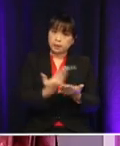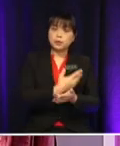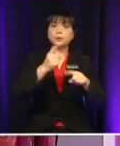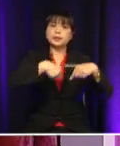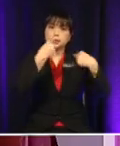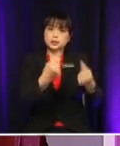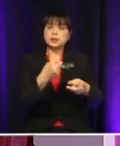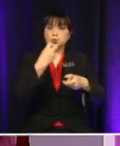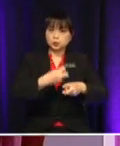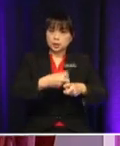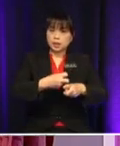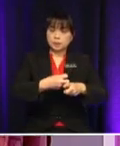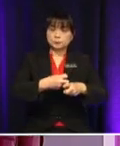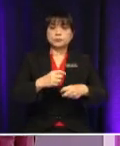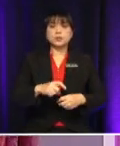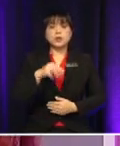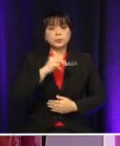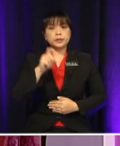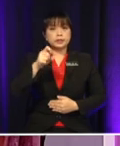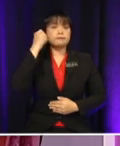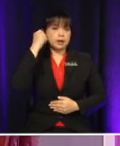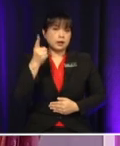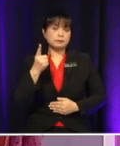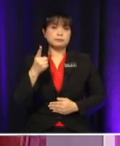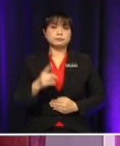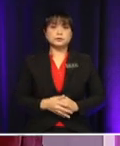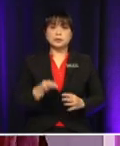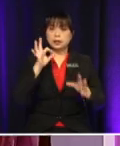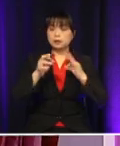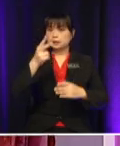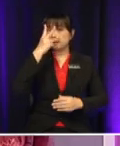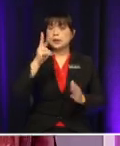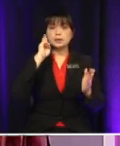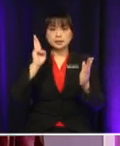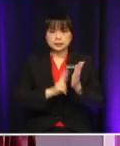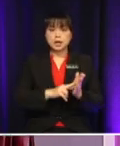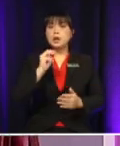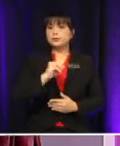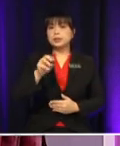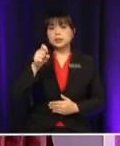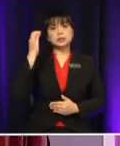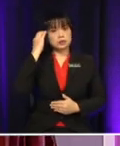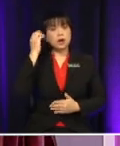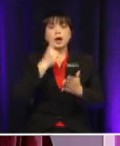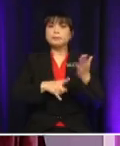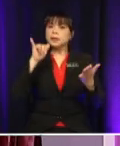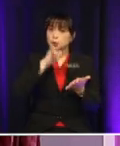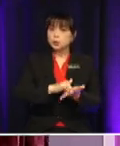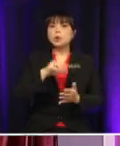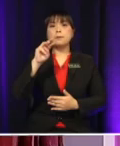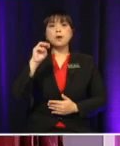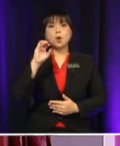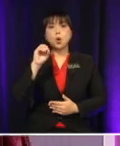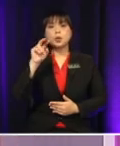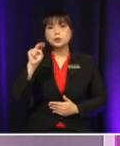mereka nampak eee gambar-gambar aja di sana mereka perlu tahu apakah monomer tersebut ya sekarang